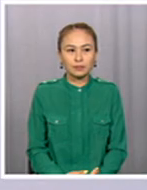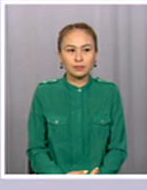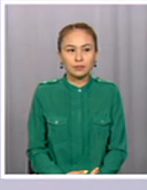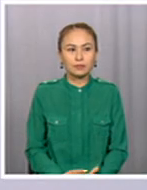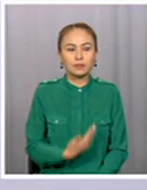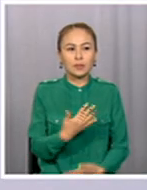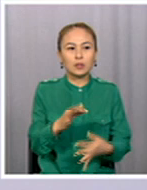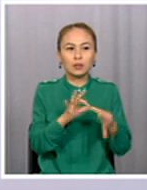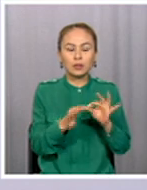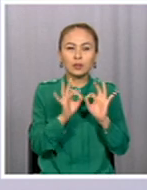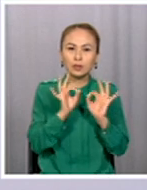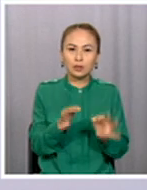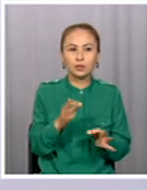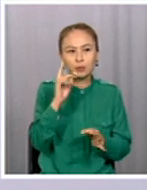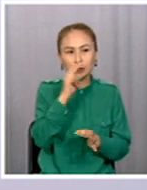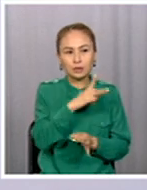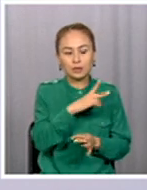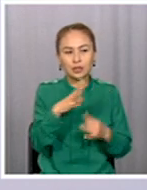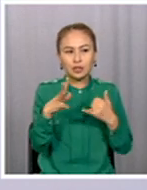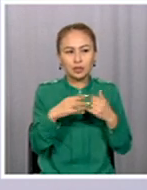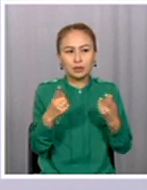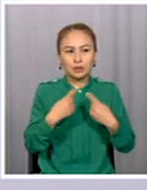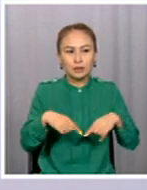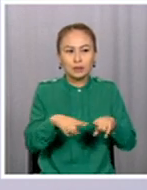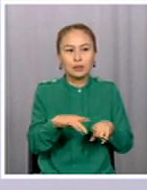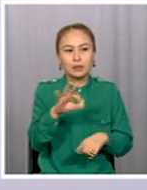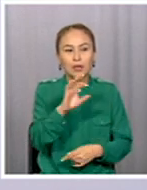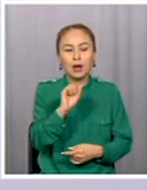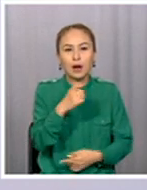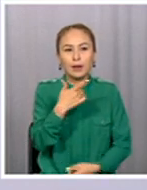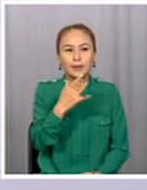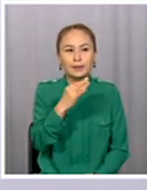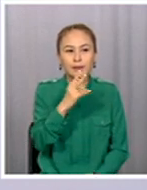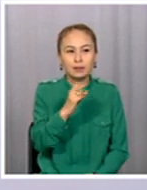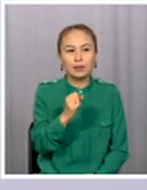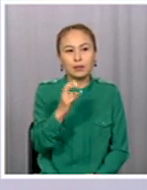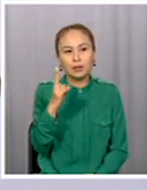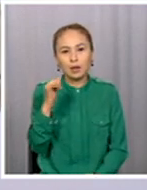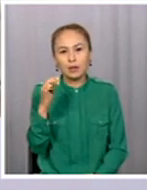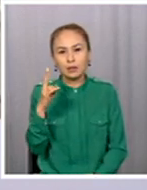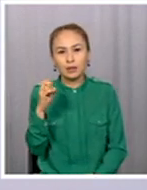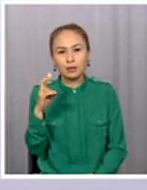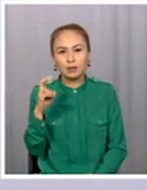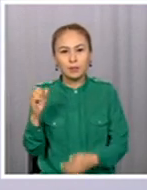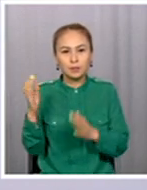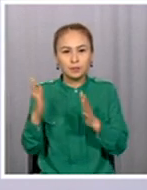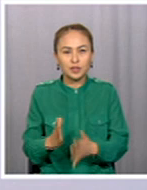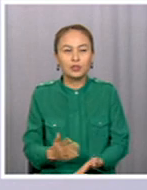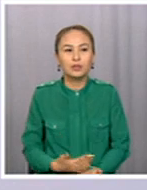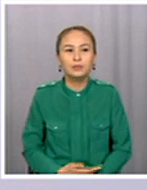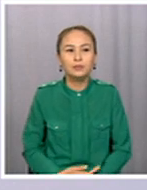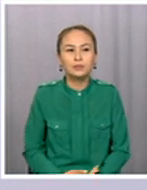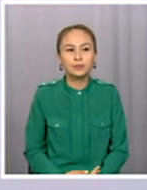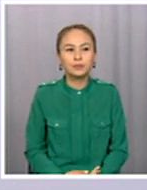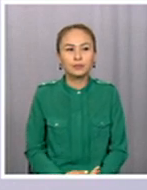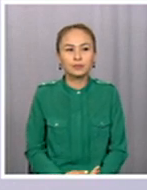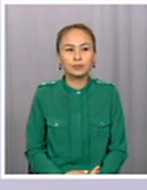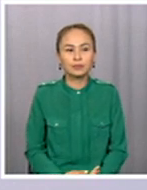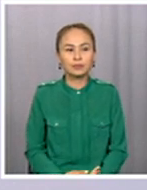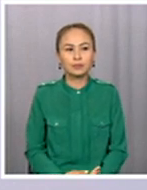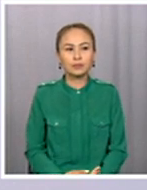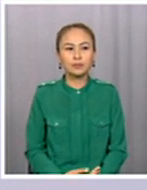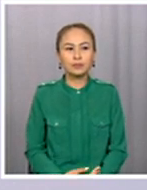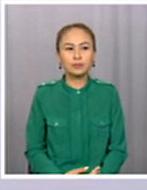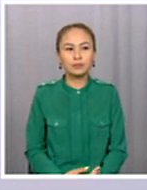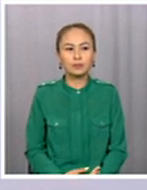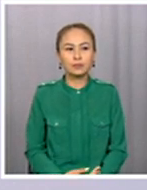тұжырым дұрыс па? Жер көлемі бойынша Аргентина Канададан үлкен дейді. Бұл ақпаратты да диаграммадан